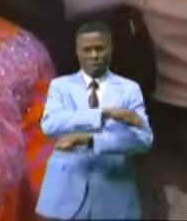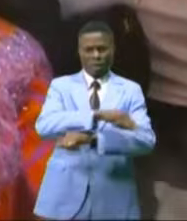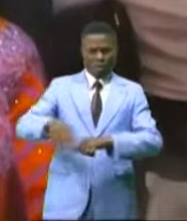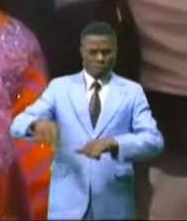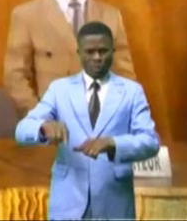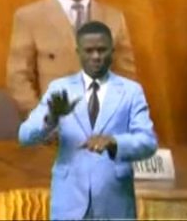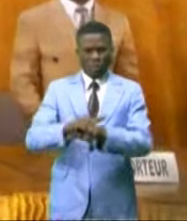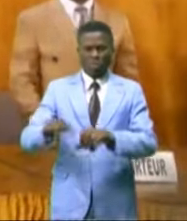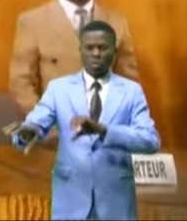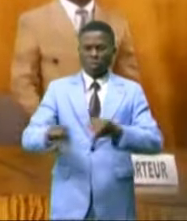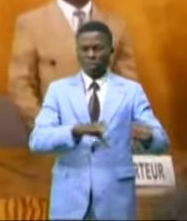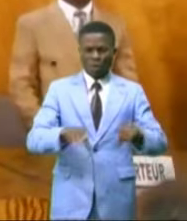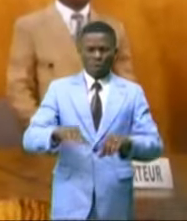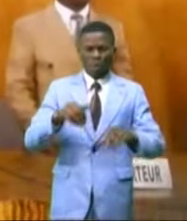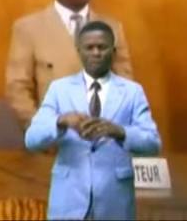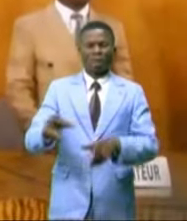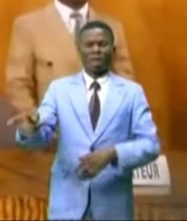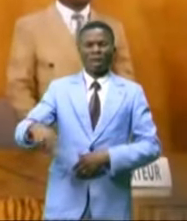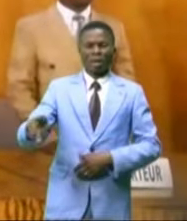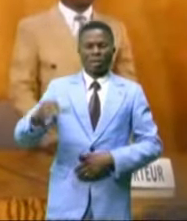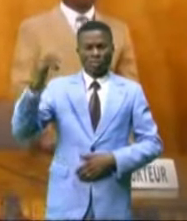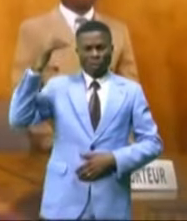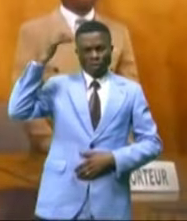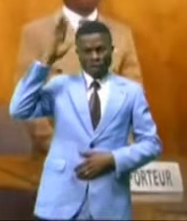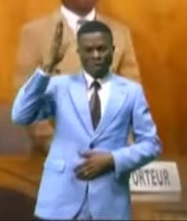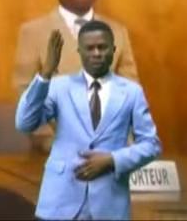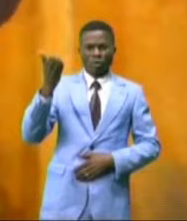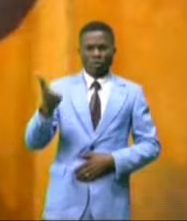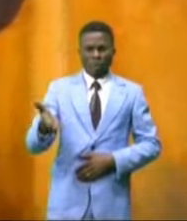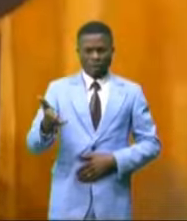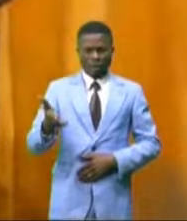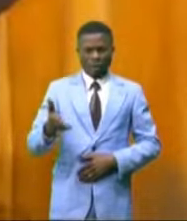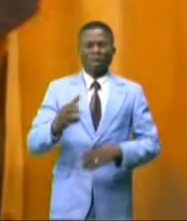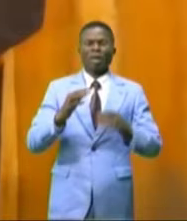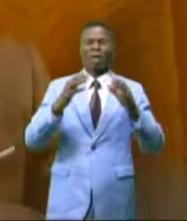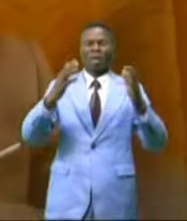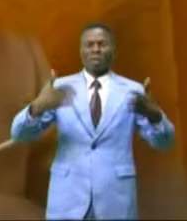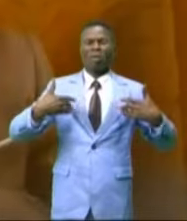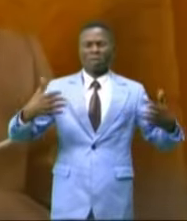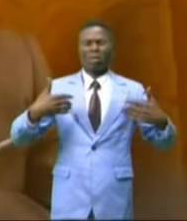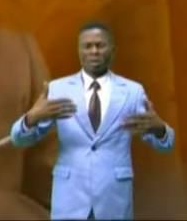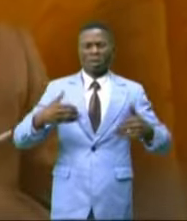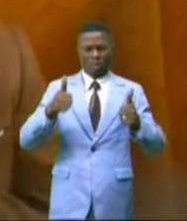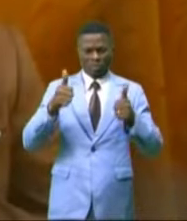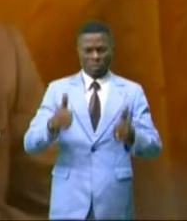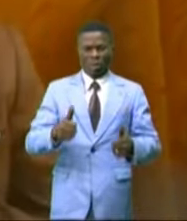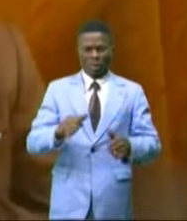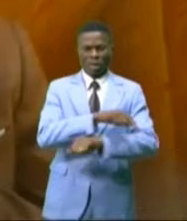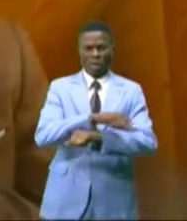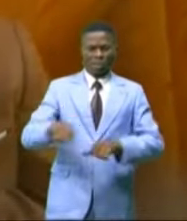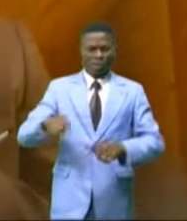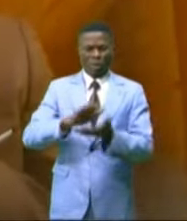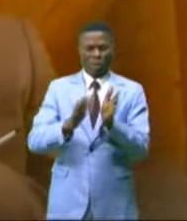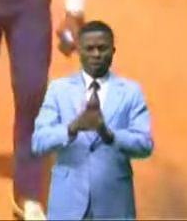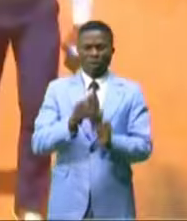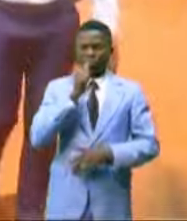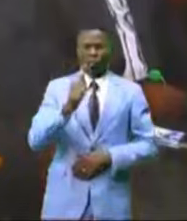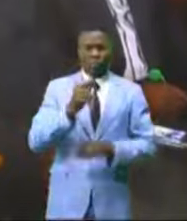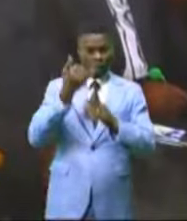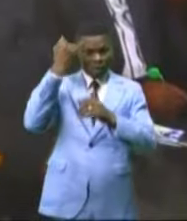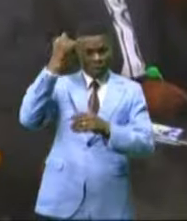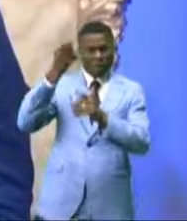divers autres dispositifs de sonorisation et de climatisation initiative salvatrice du ministre